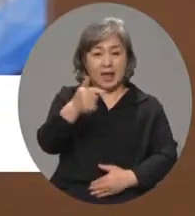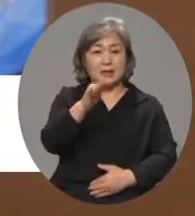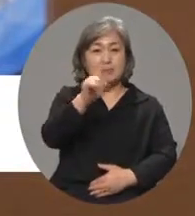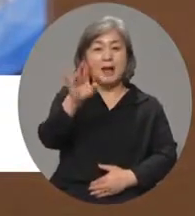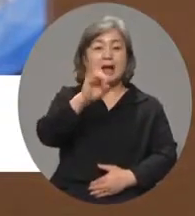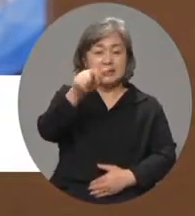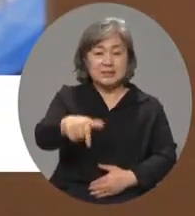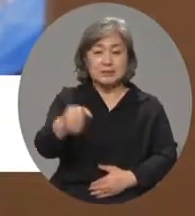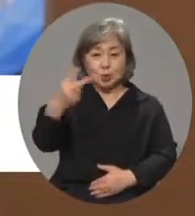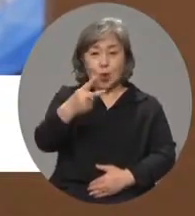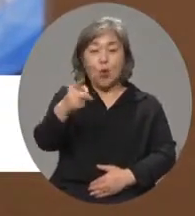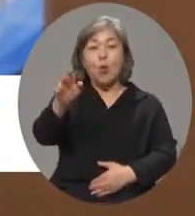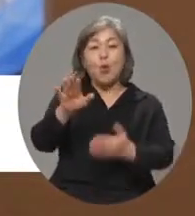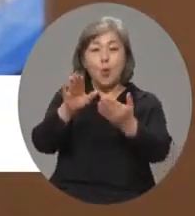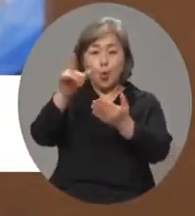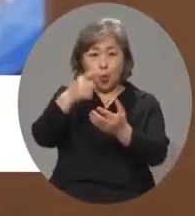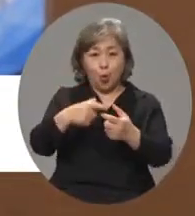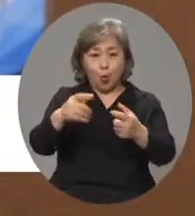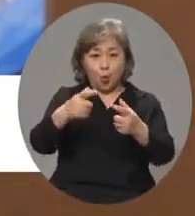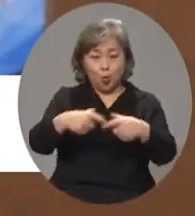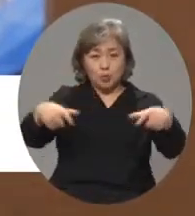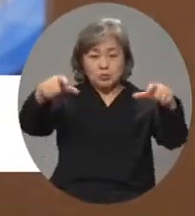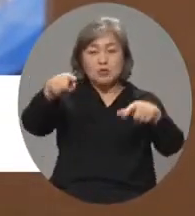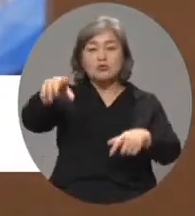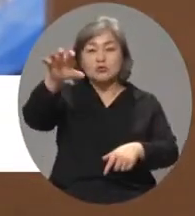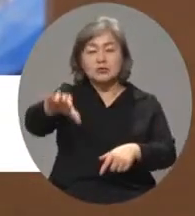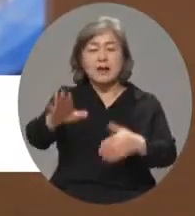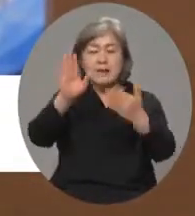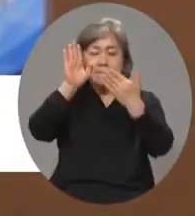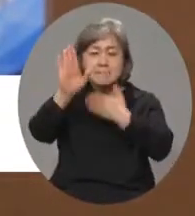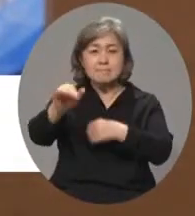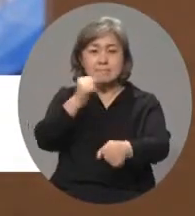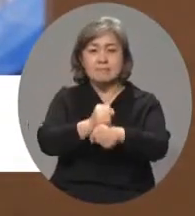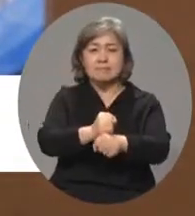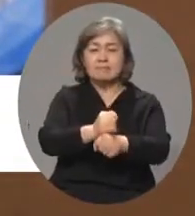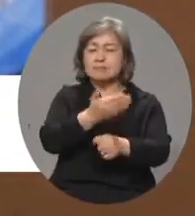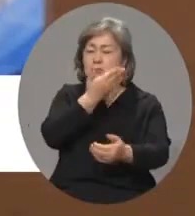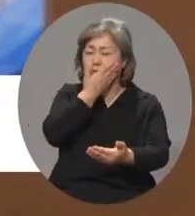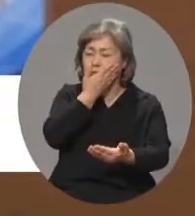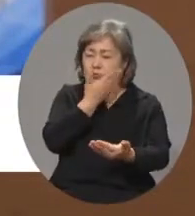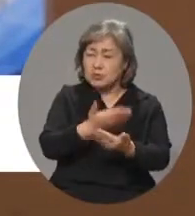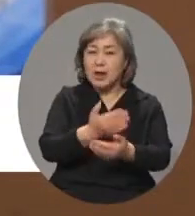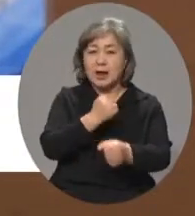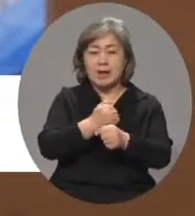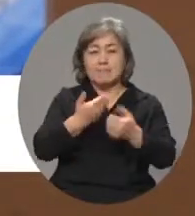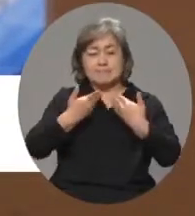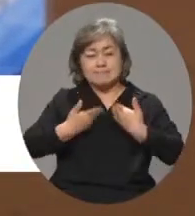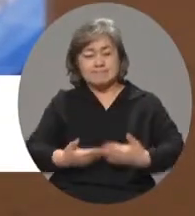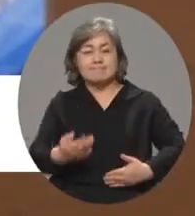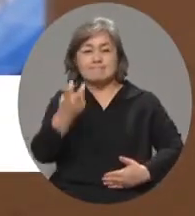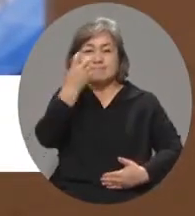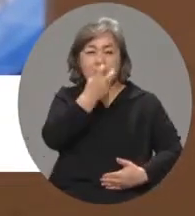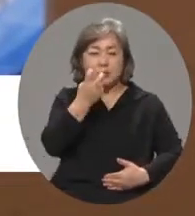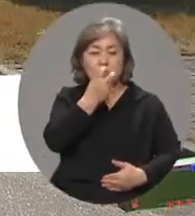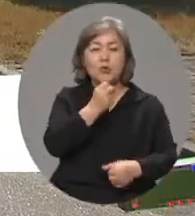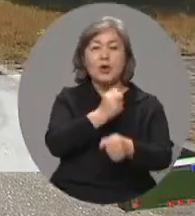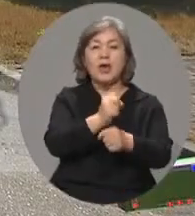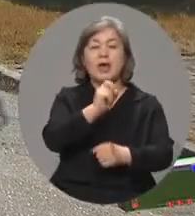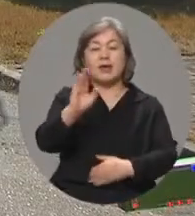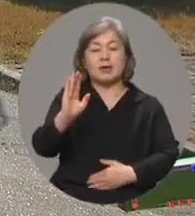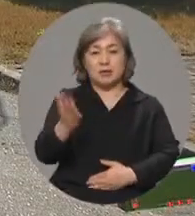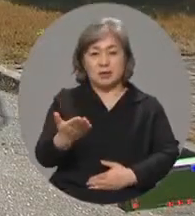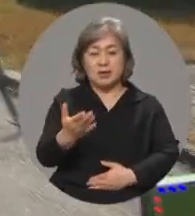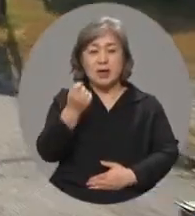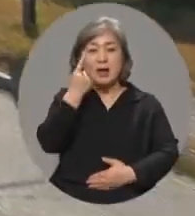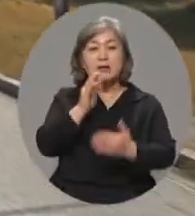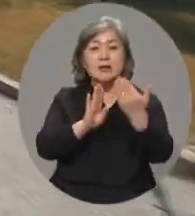공설운동장 이나 그래서 그 기에 대한 미래 사항은 정말 신중하게 어 검토 되어야 하지 않을까